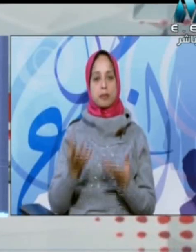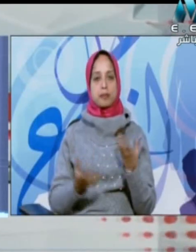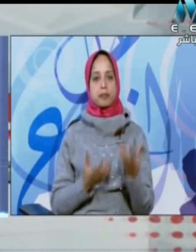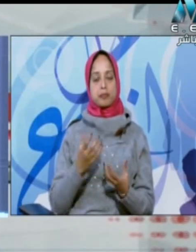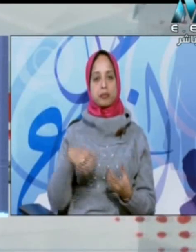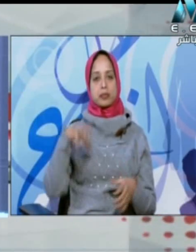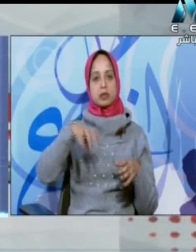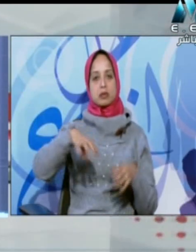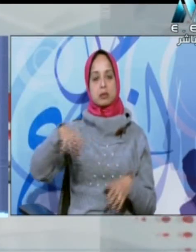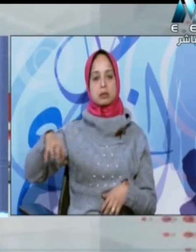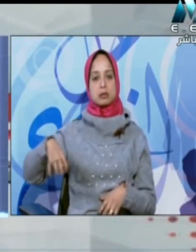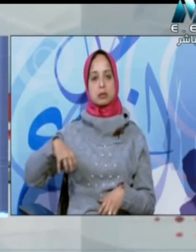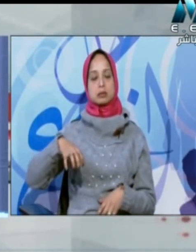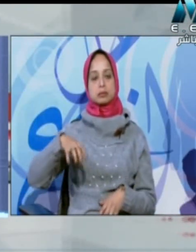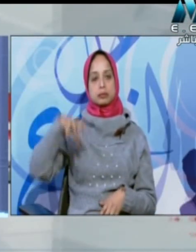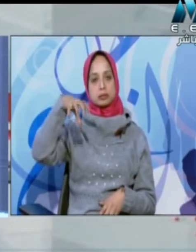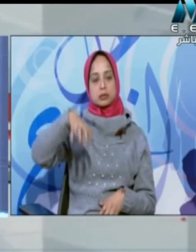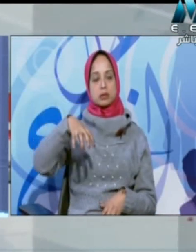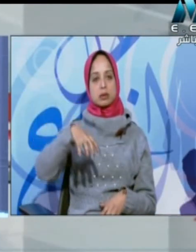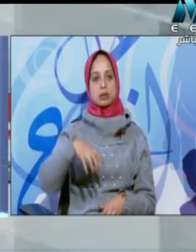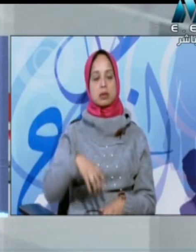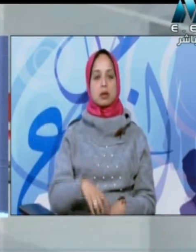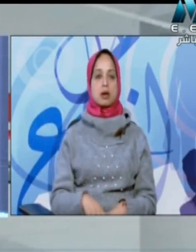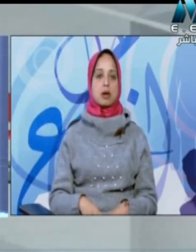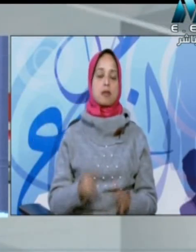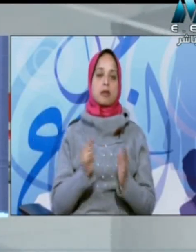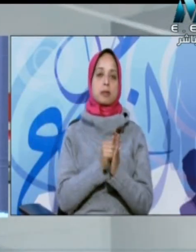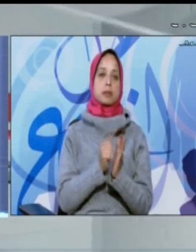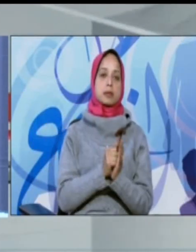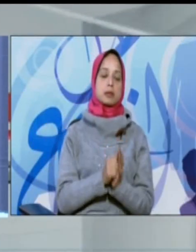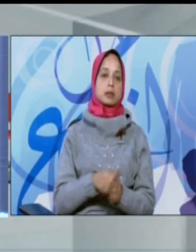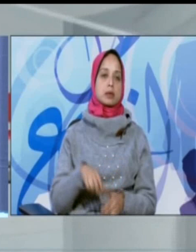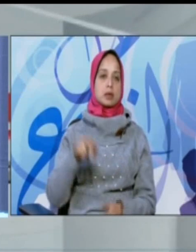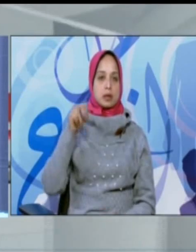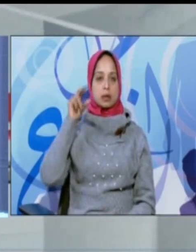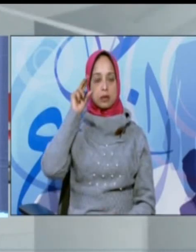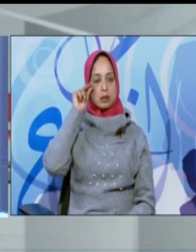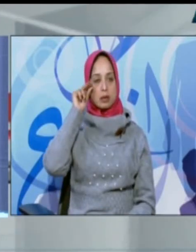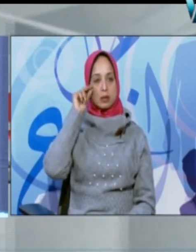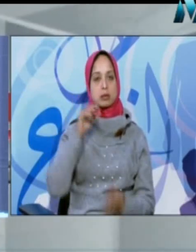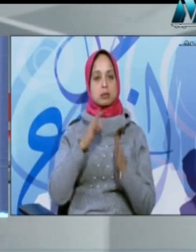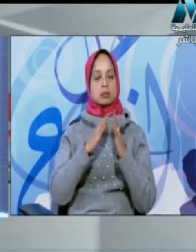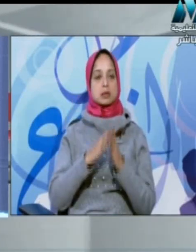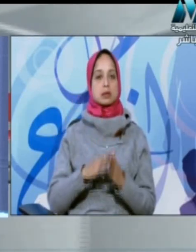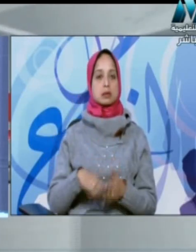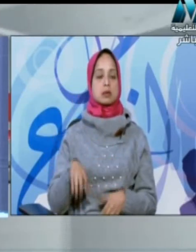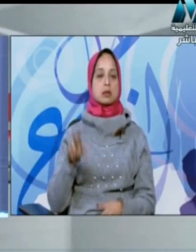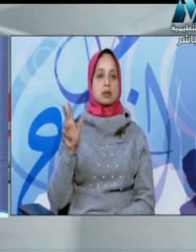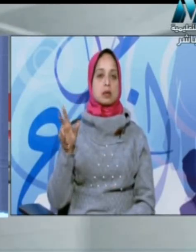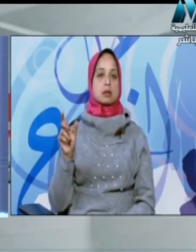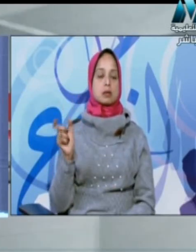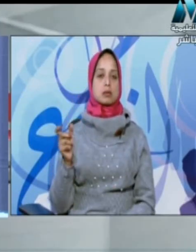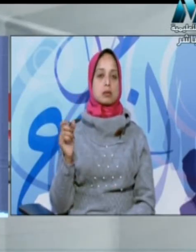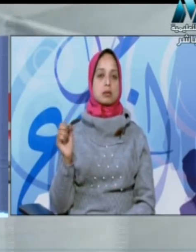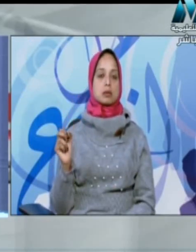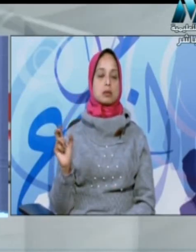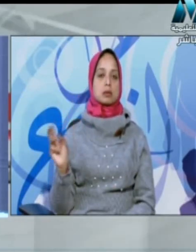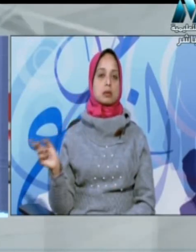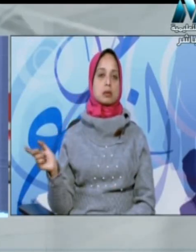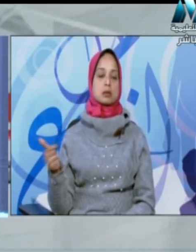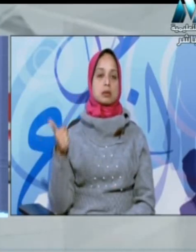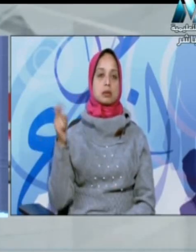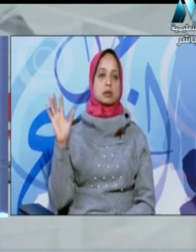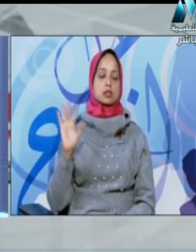دي واشعال النيران في القاهره خاصه في مباني اليهود المصريين، قام النقراشي بحل الجماعه واصبحت جماعه محظوره،